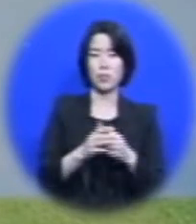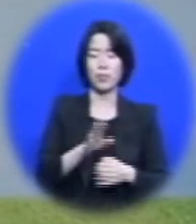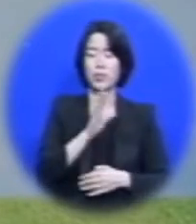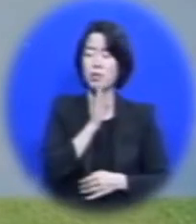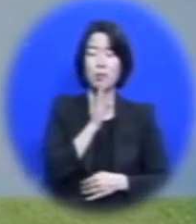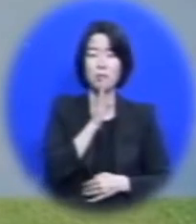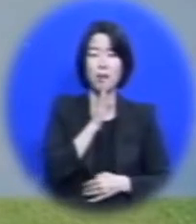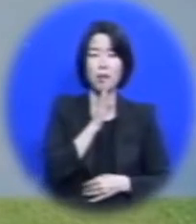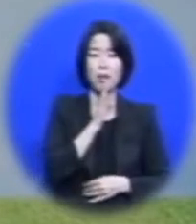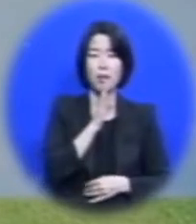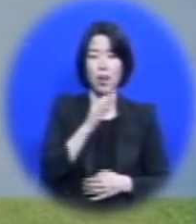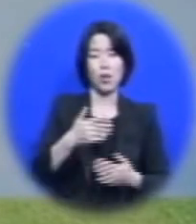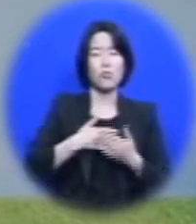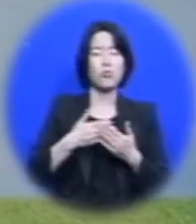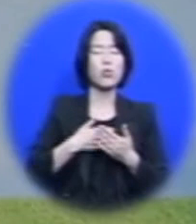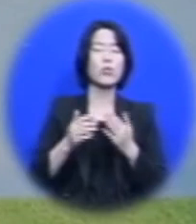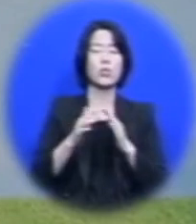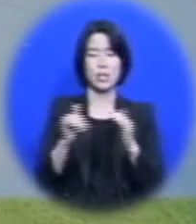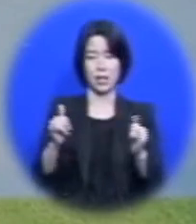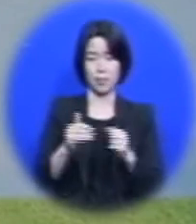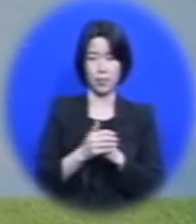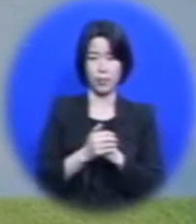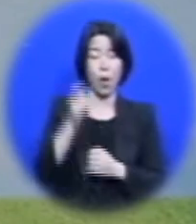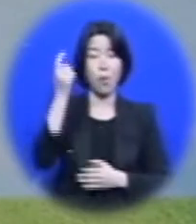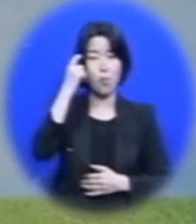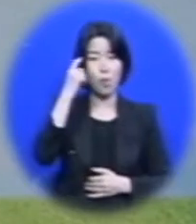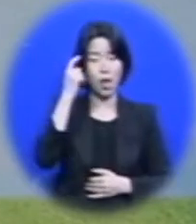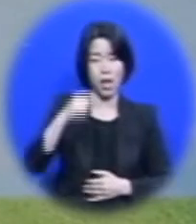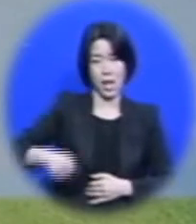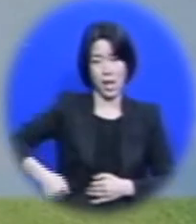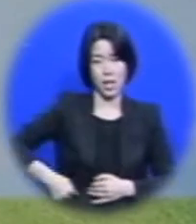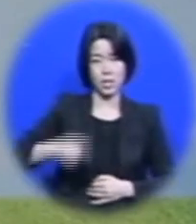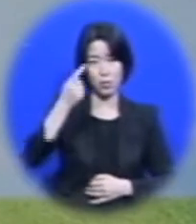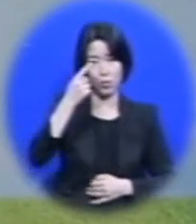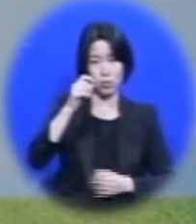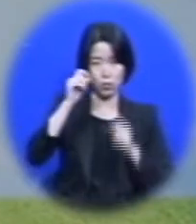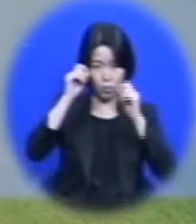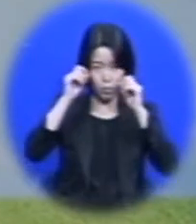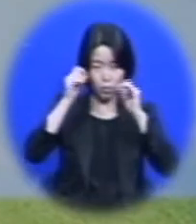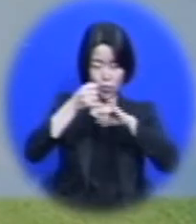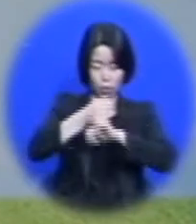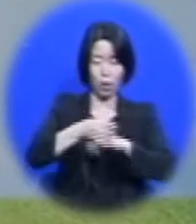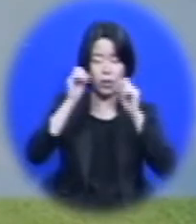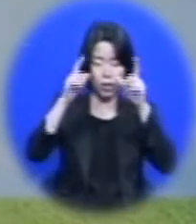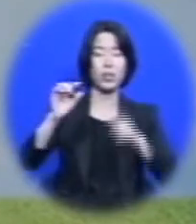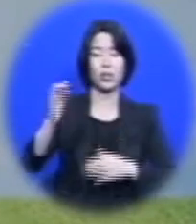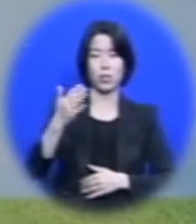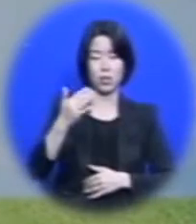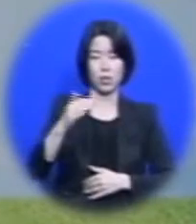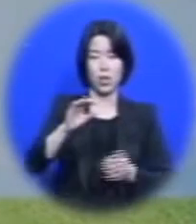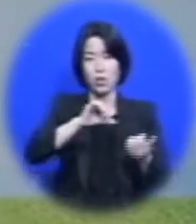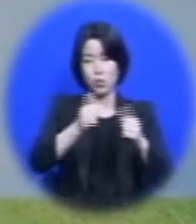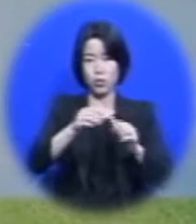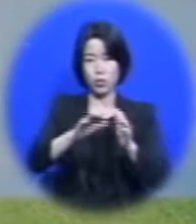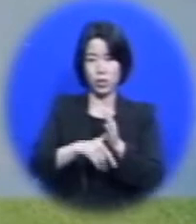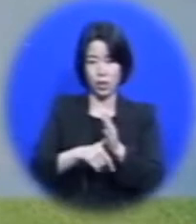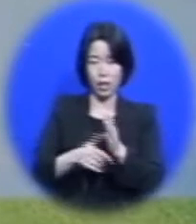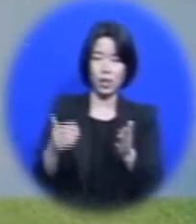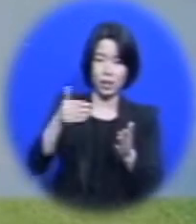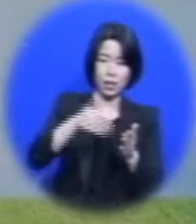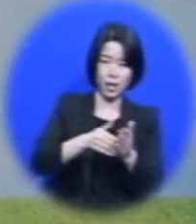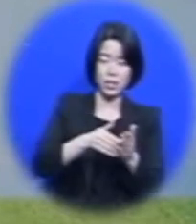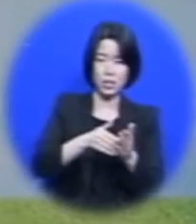정말 두려운 사람입니다. 왜? 양심의 눈은 반드시 열리게 되어 있는데 죽을 때까지 그 눈이 안